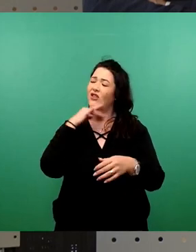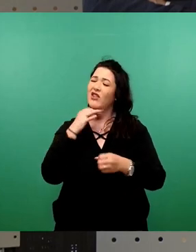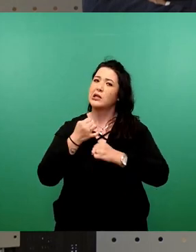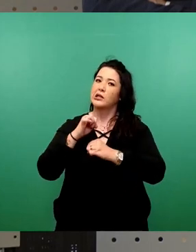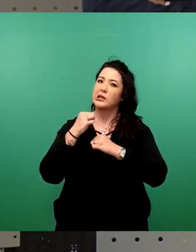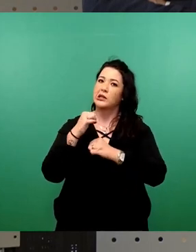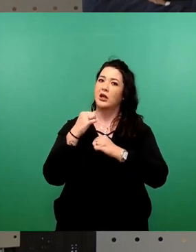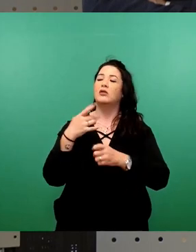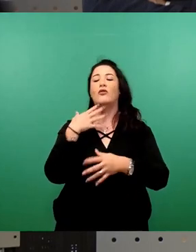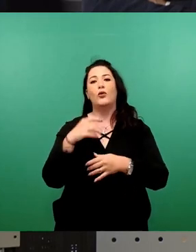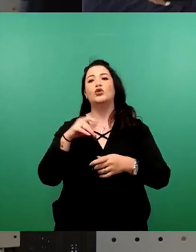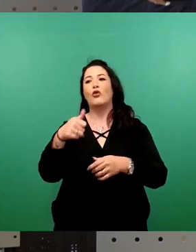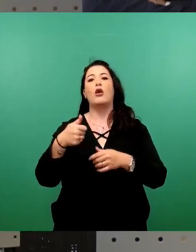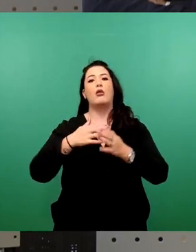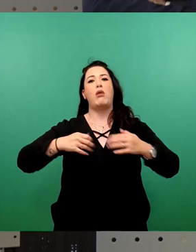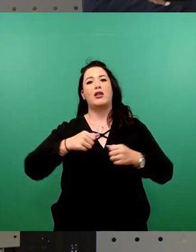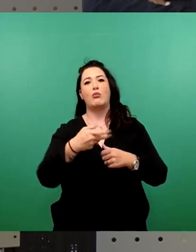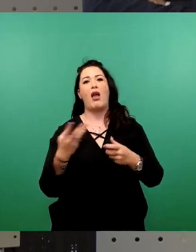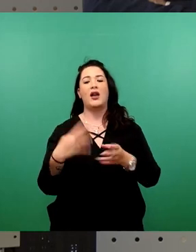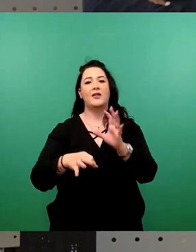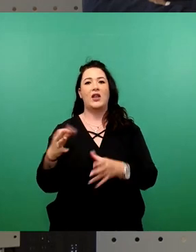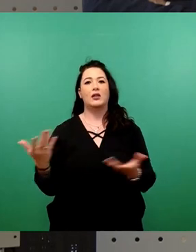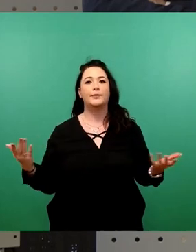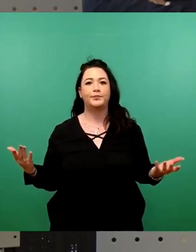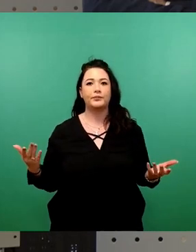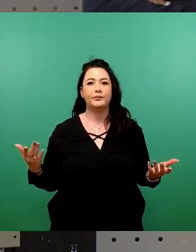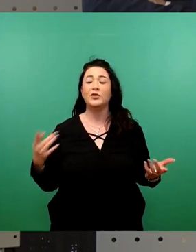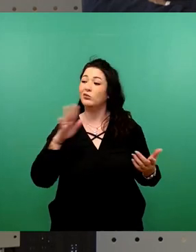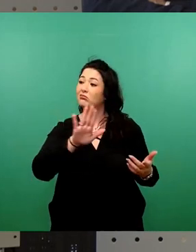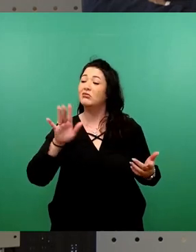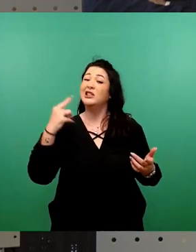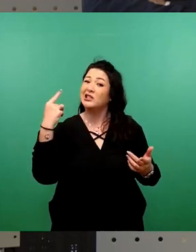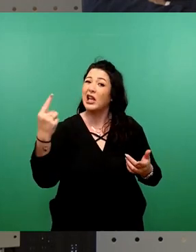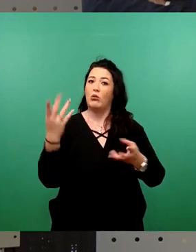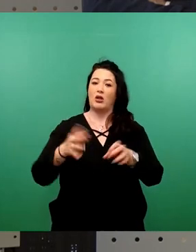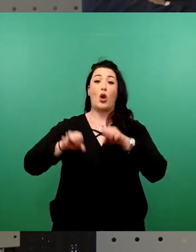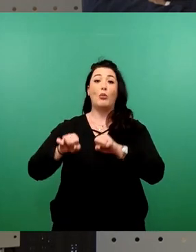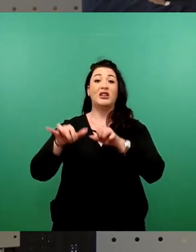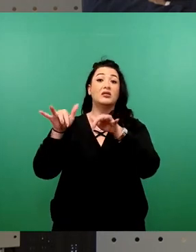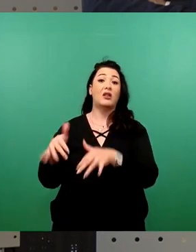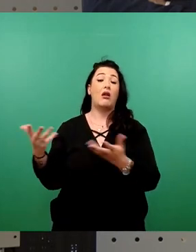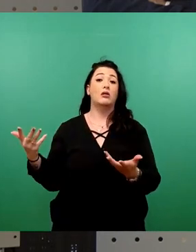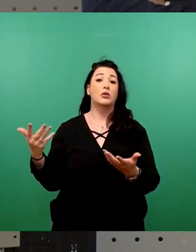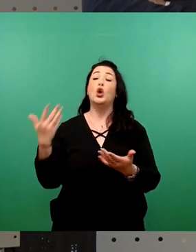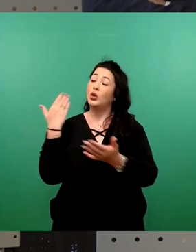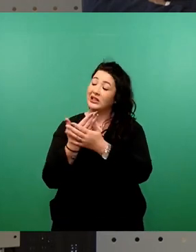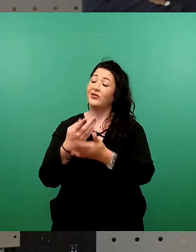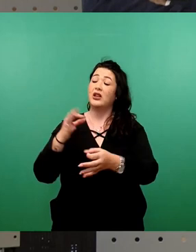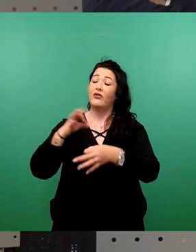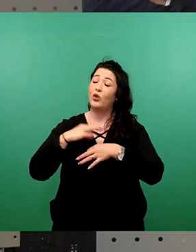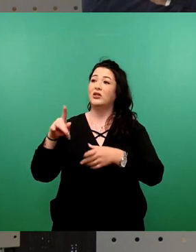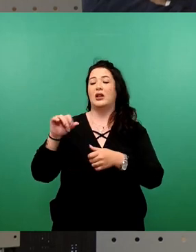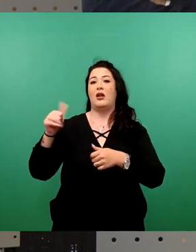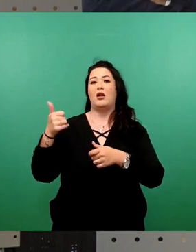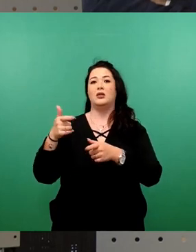ihre Vorlagen im Stadtrat, die Kompetenzen, die aus Sicht meiner Fraktion für die Position der ersten Bürgermeisterin relevant sind. Und im